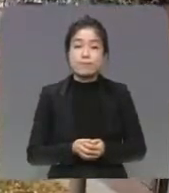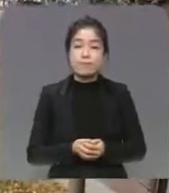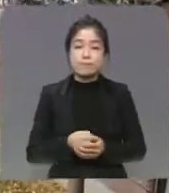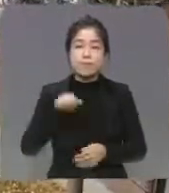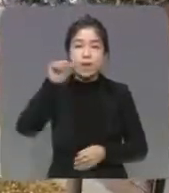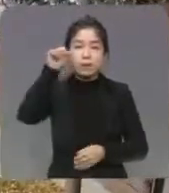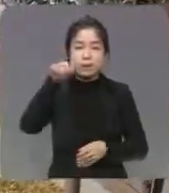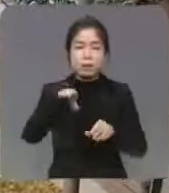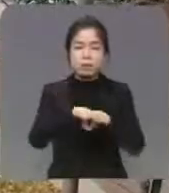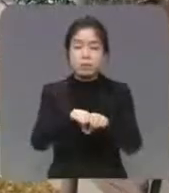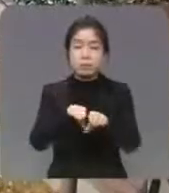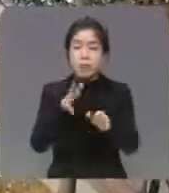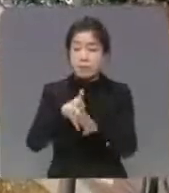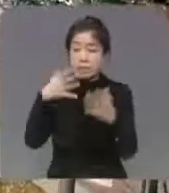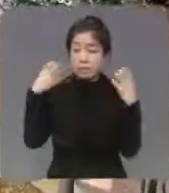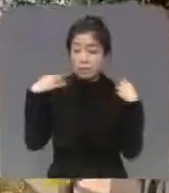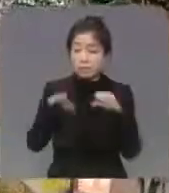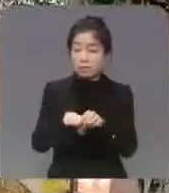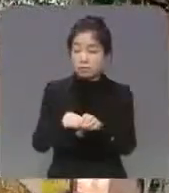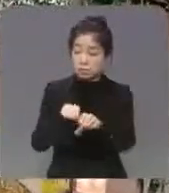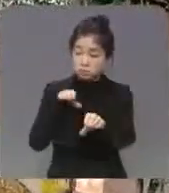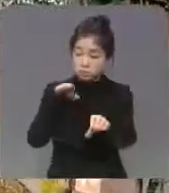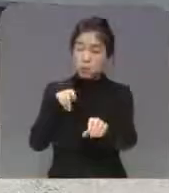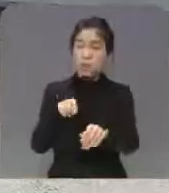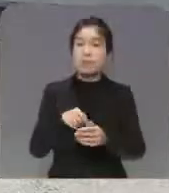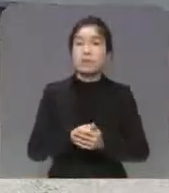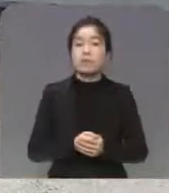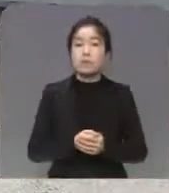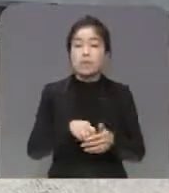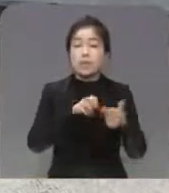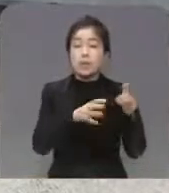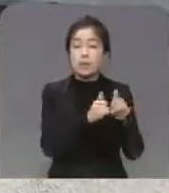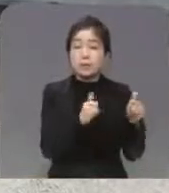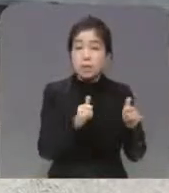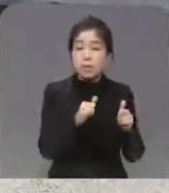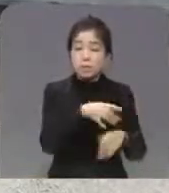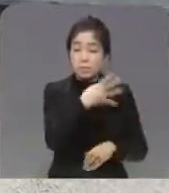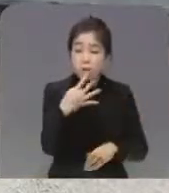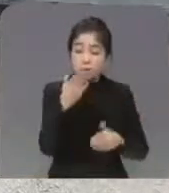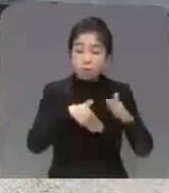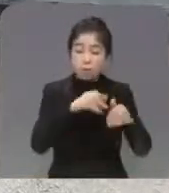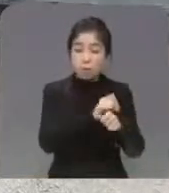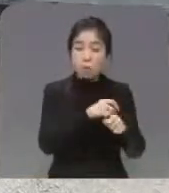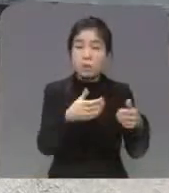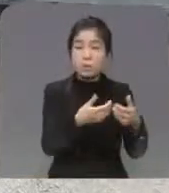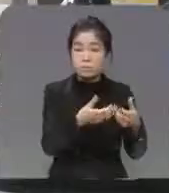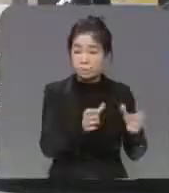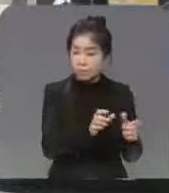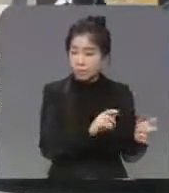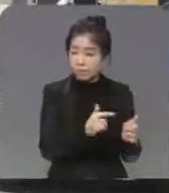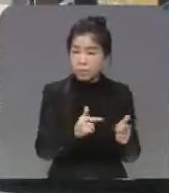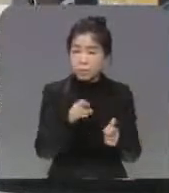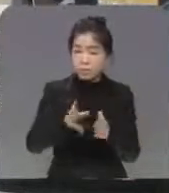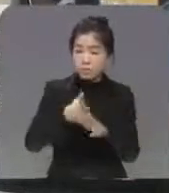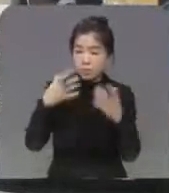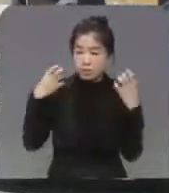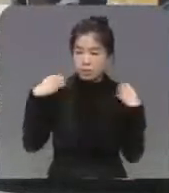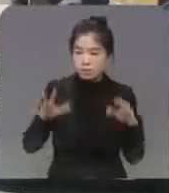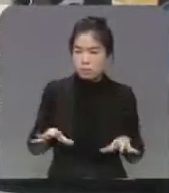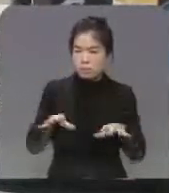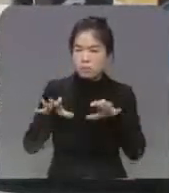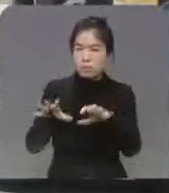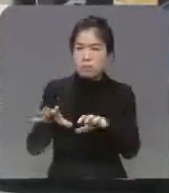시위 차량이 광주시청 앞 도로를 가득 채웠습니다. 나주 주민들과 혁신도시 공공기관 직원들이 광주시청에